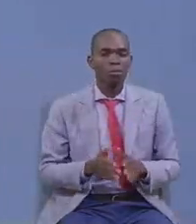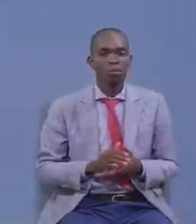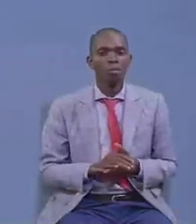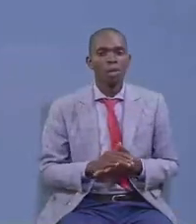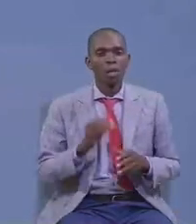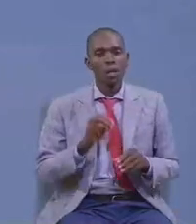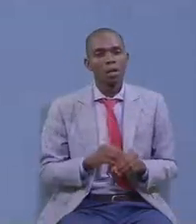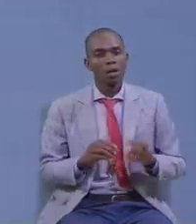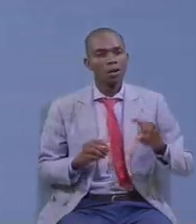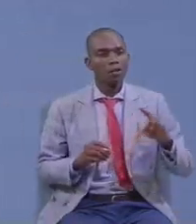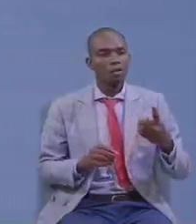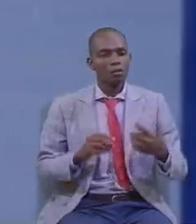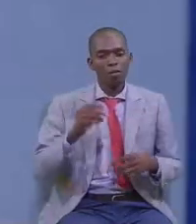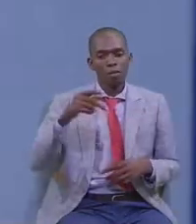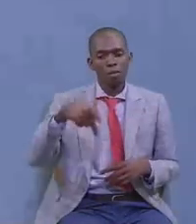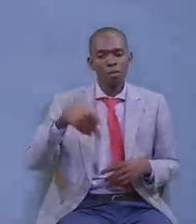En 1 Pierre 2:9.